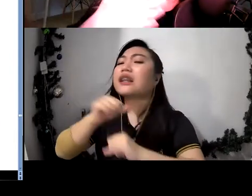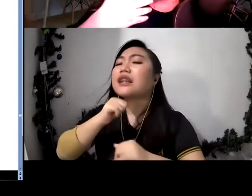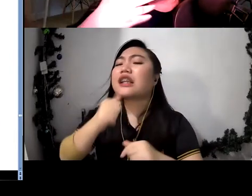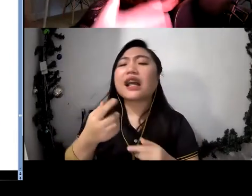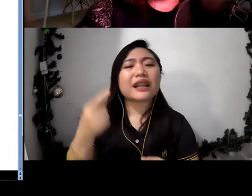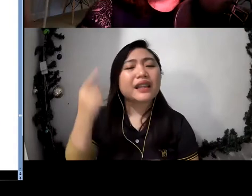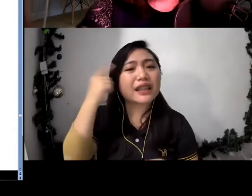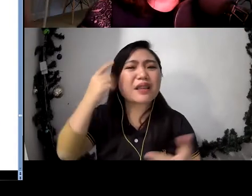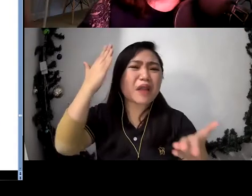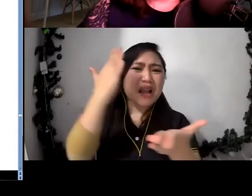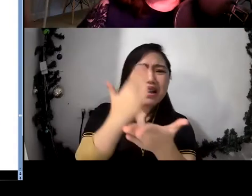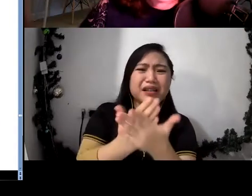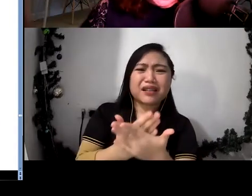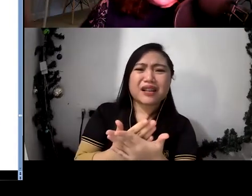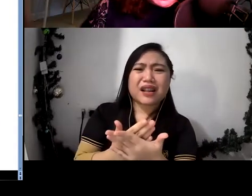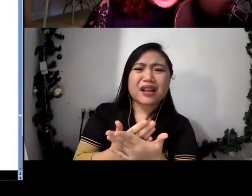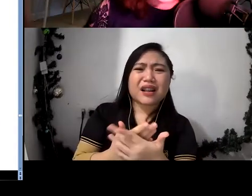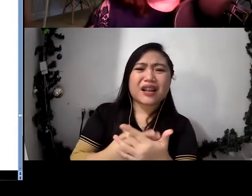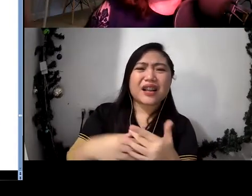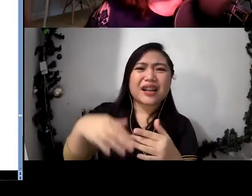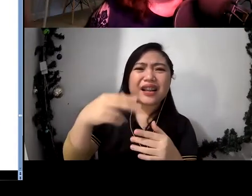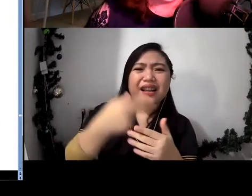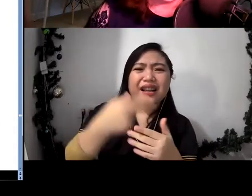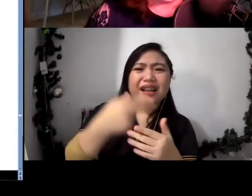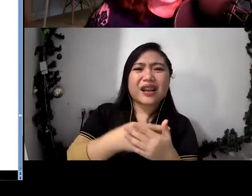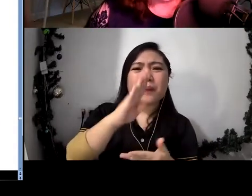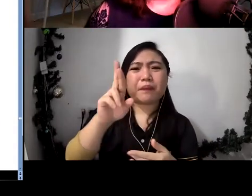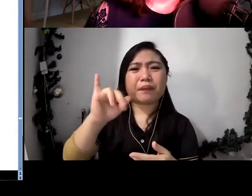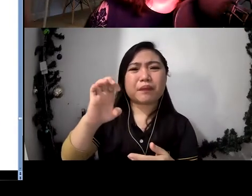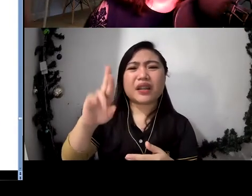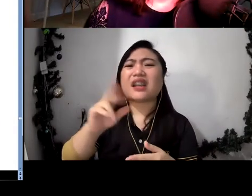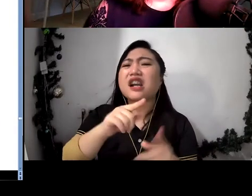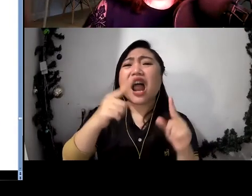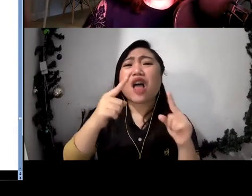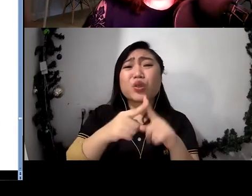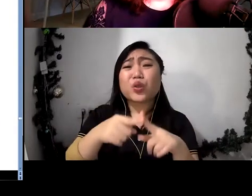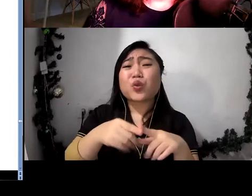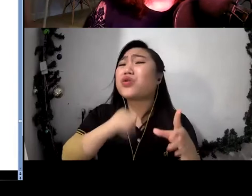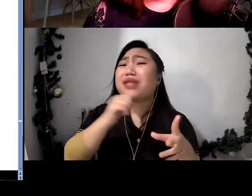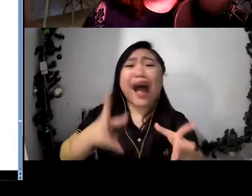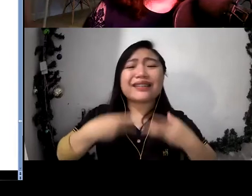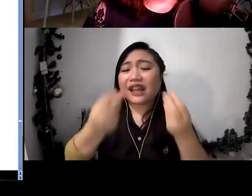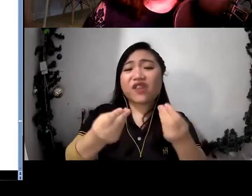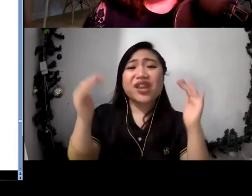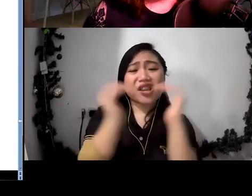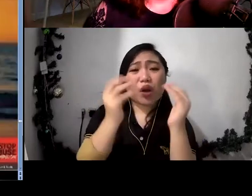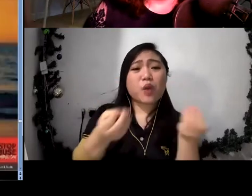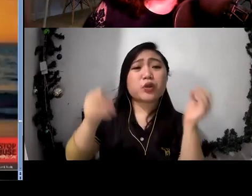yung pagkakaiba natin para hindi natin sila bigyan ng equal opportunity, no? So, if we want to